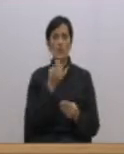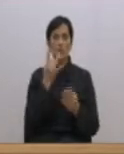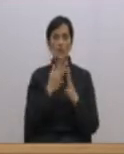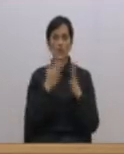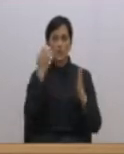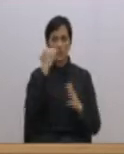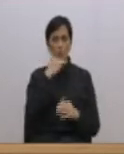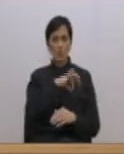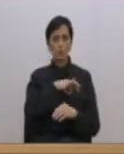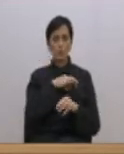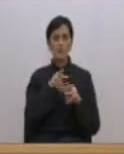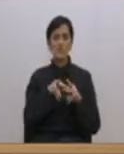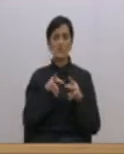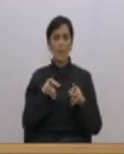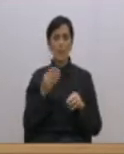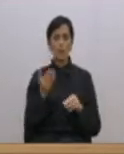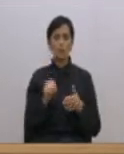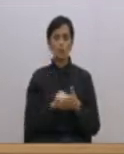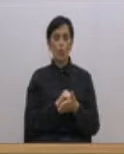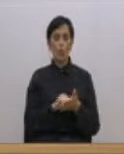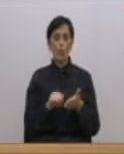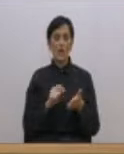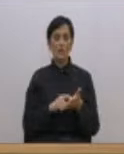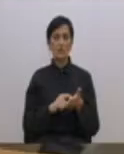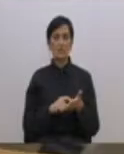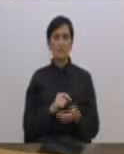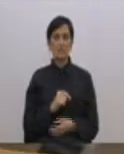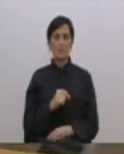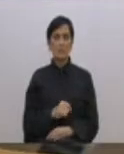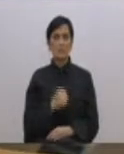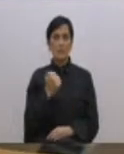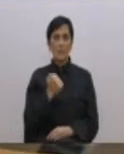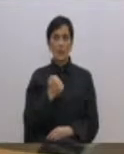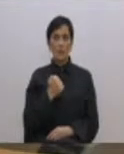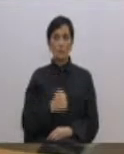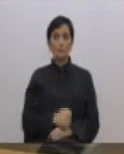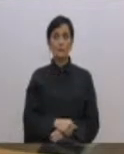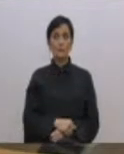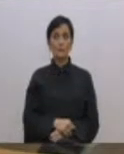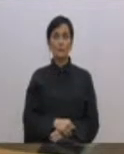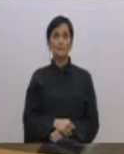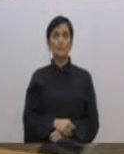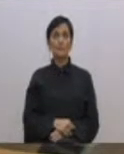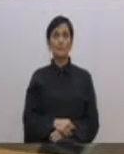luba, justiție, sa ministros, am documentis. Mulțumesc,